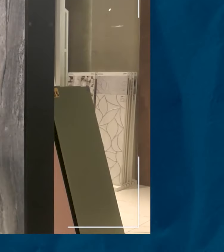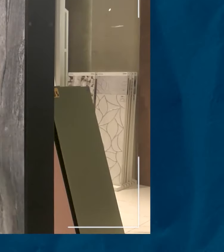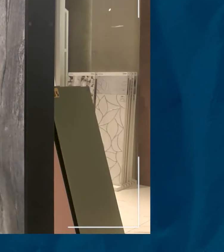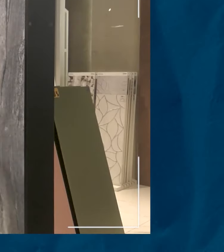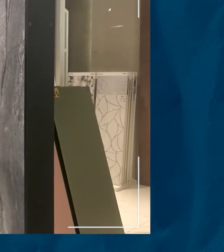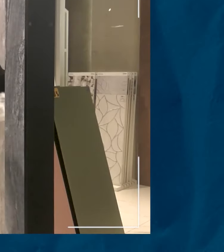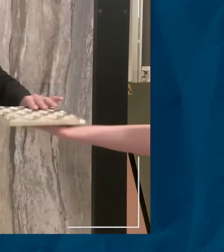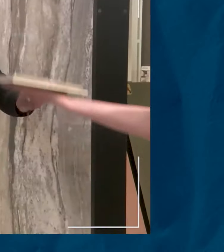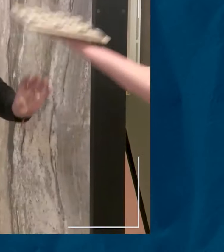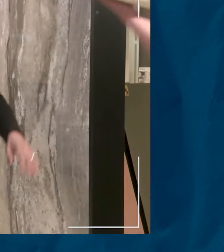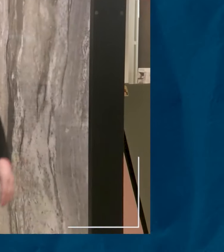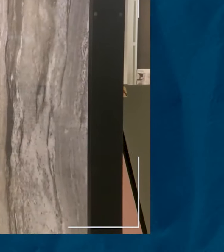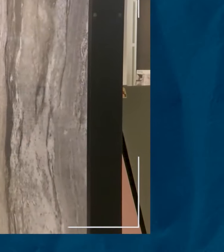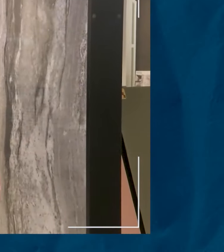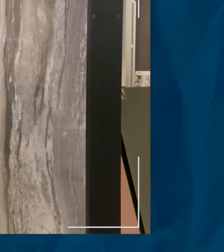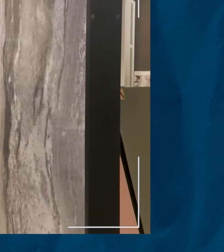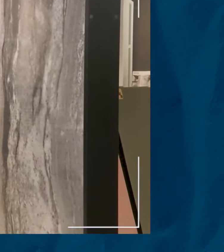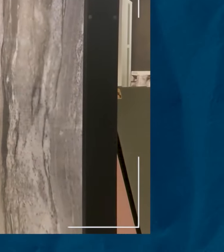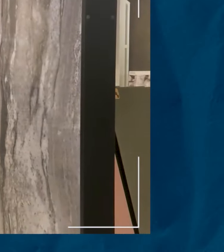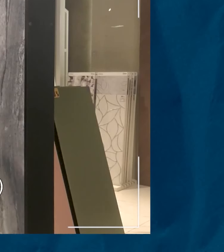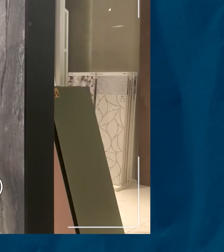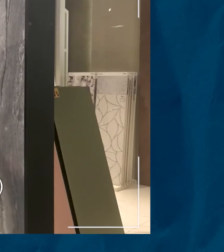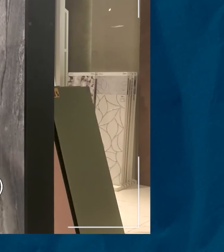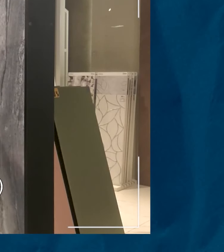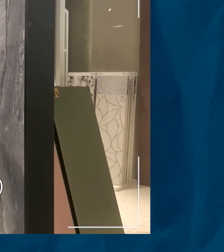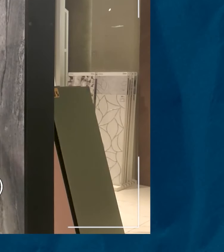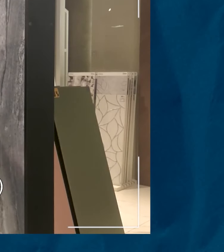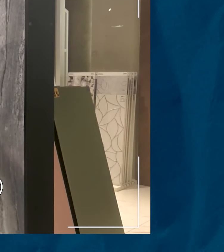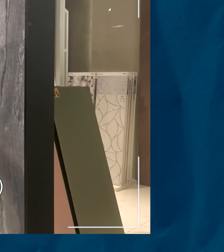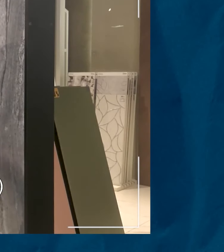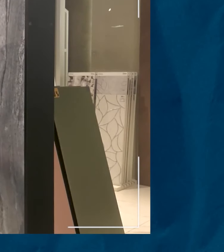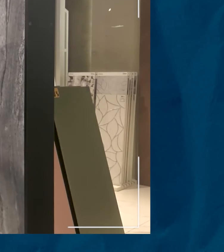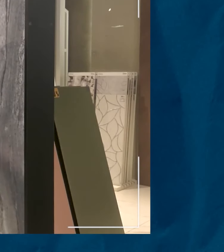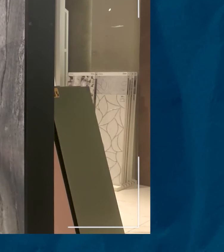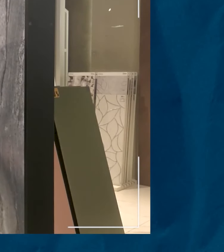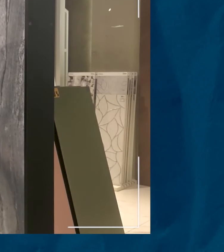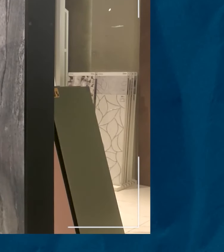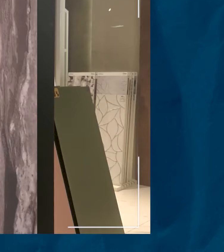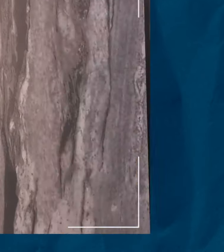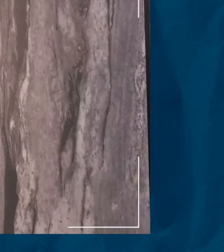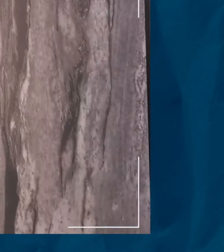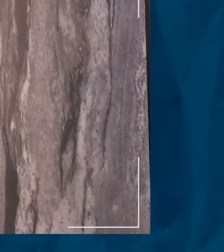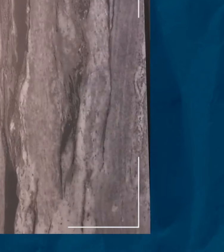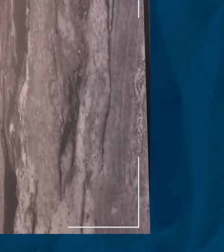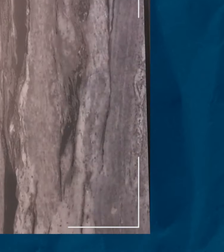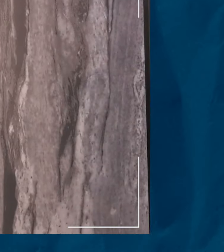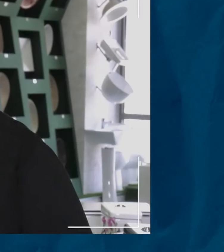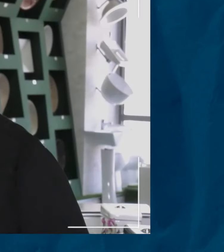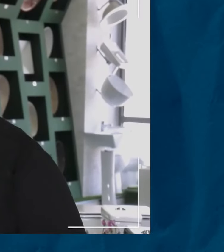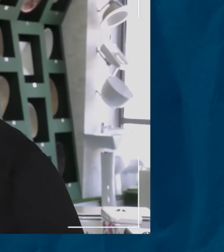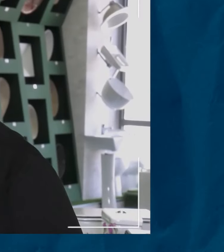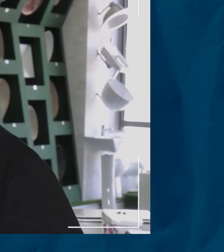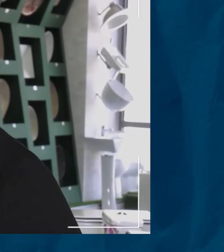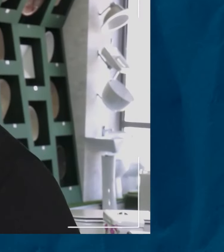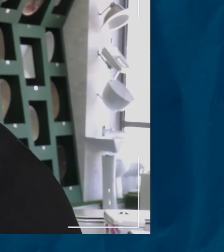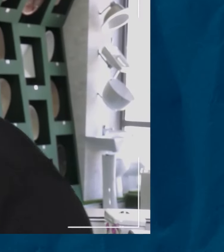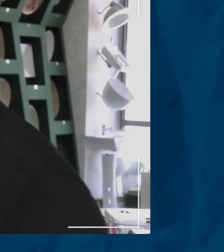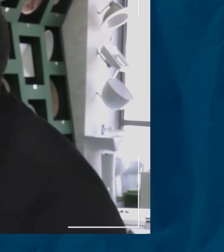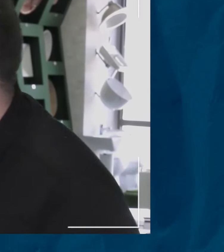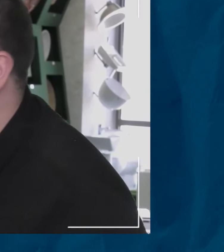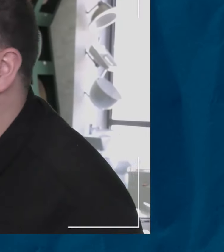е нищожна... Не мога да ти кажа къде е ръката. Нищожна си. Нищожна... Дай да сменим дъвам. Сега, ела